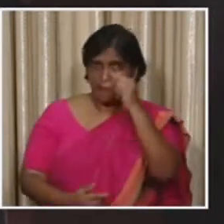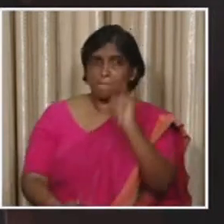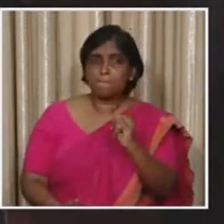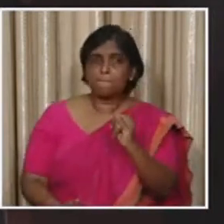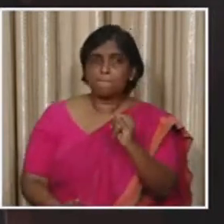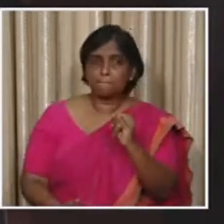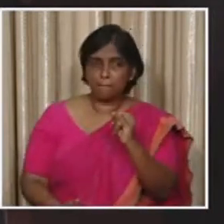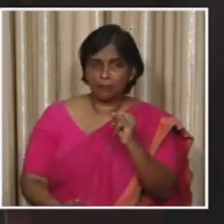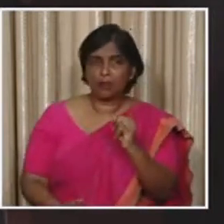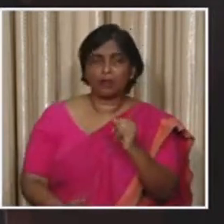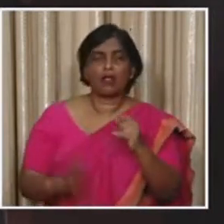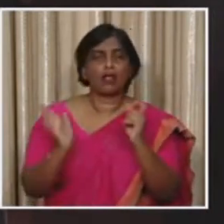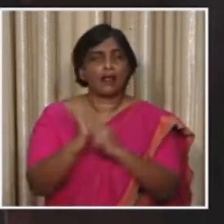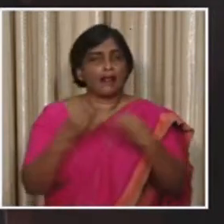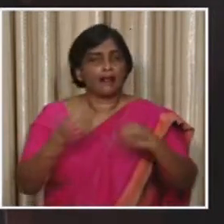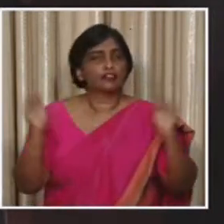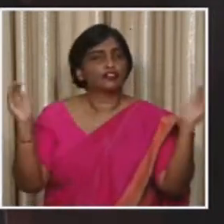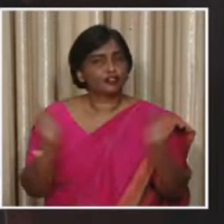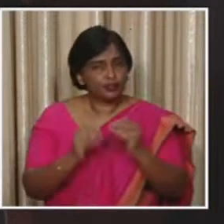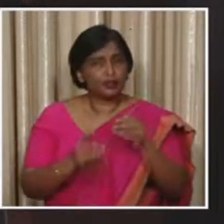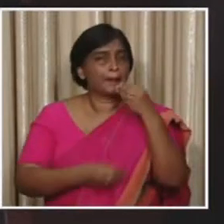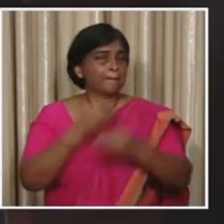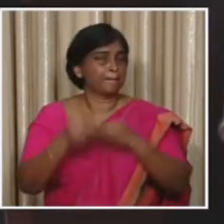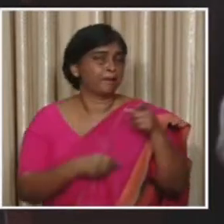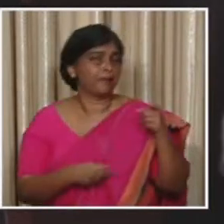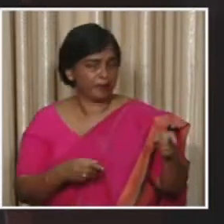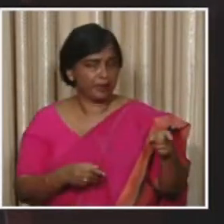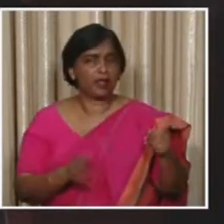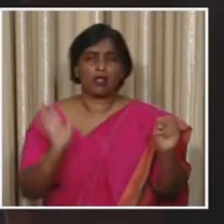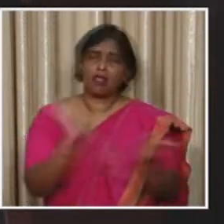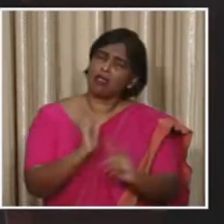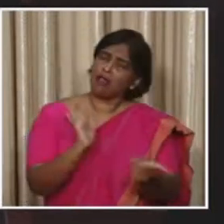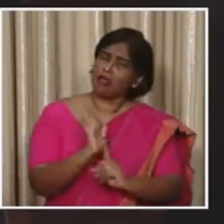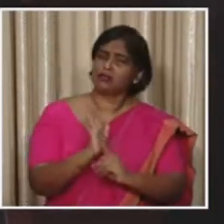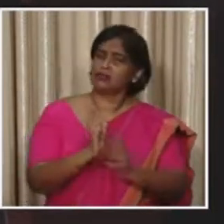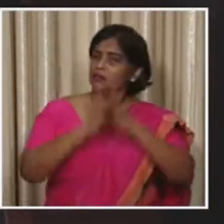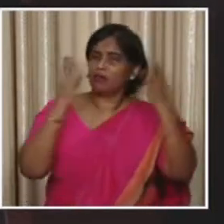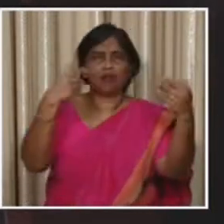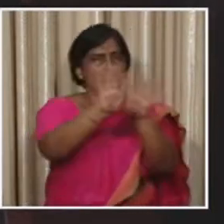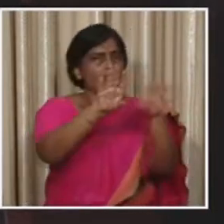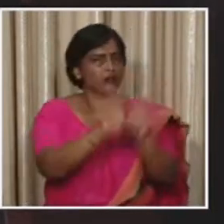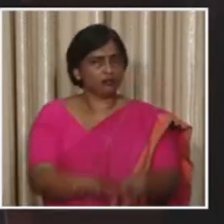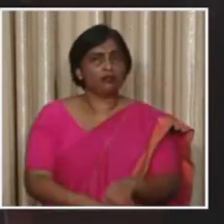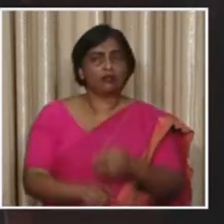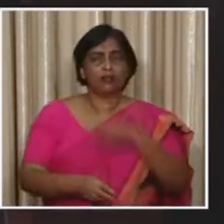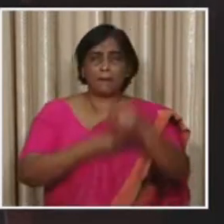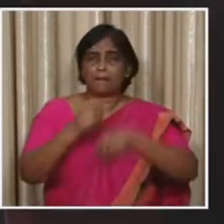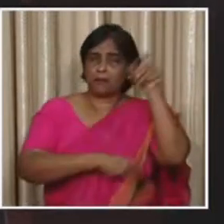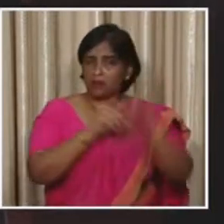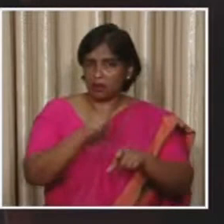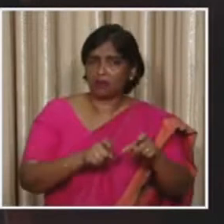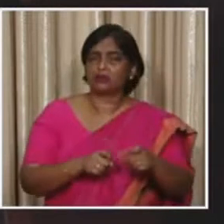අසුබද? ශුද්‍ර කුඩා හා මධ්‍ය පරිමාණයේ කර්මාන්ත ලක්ෂ ගණනින් වැසී යෑම